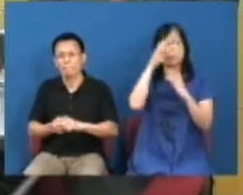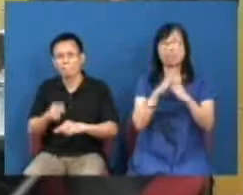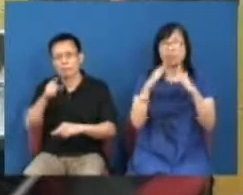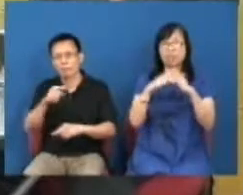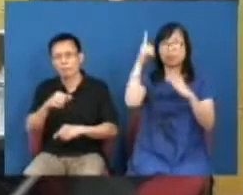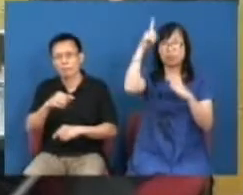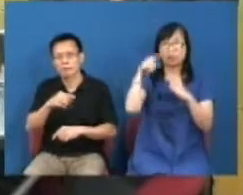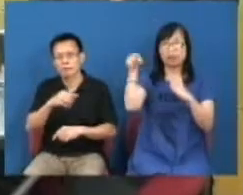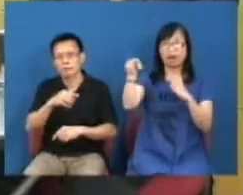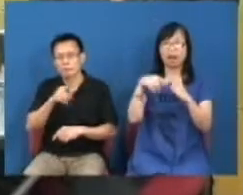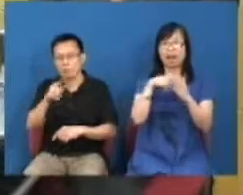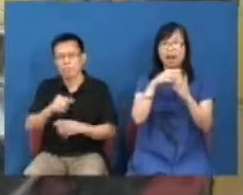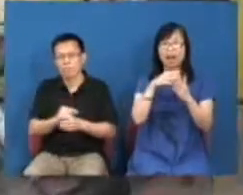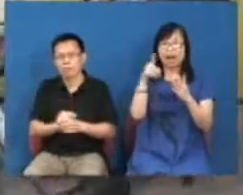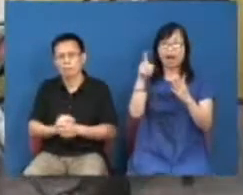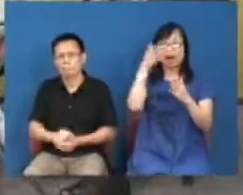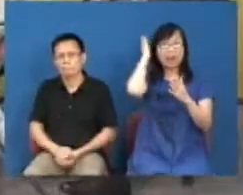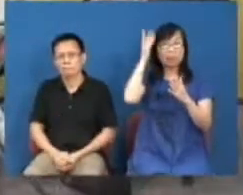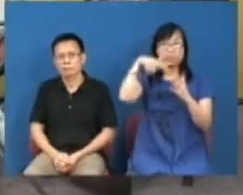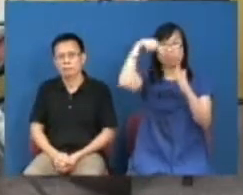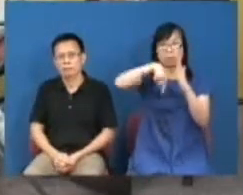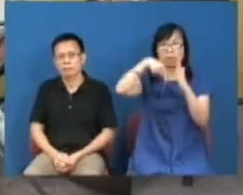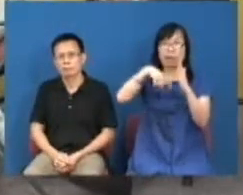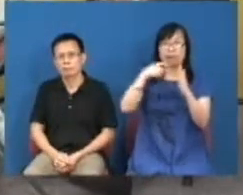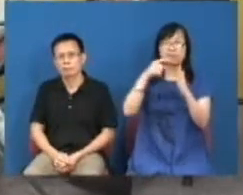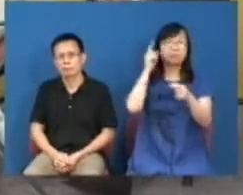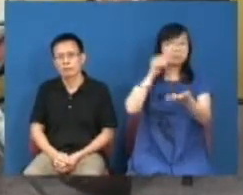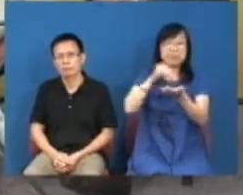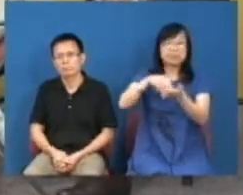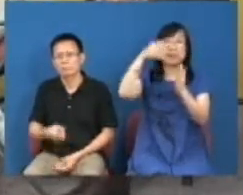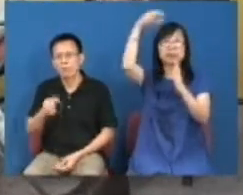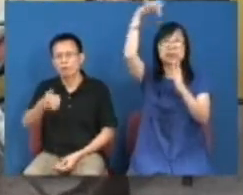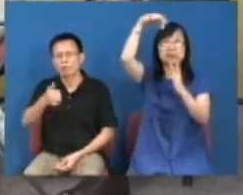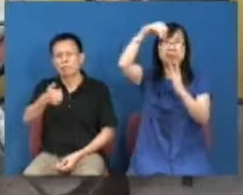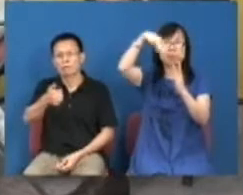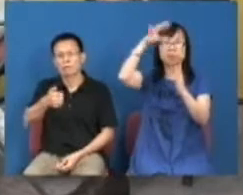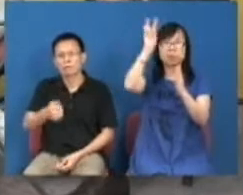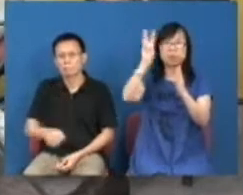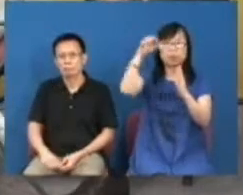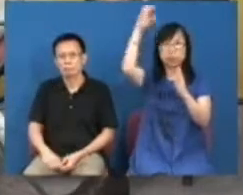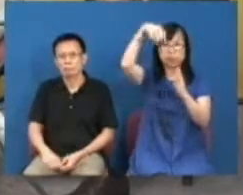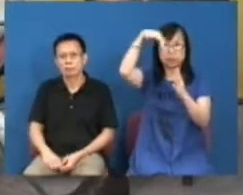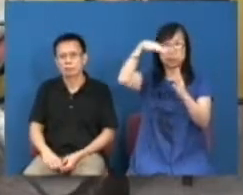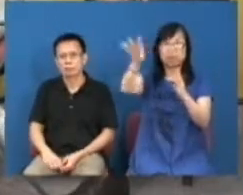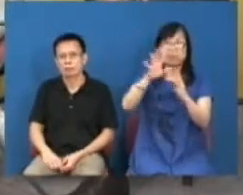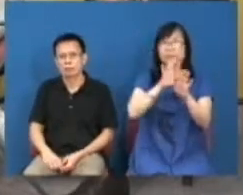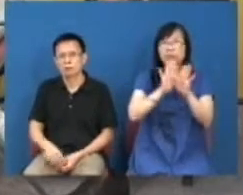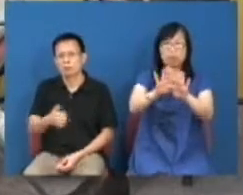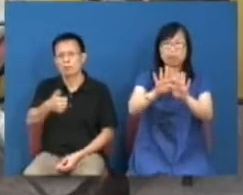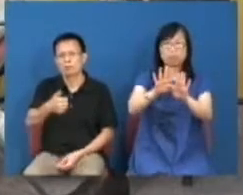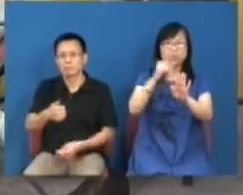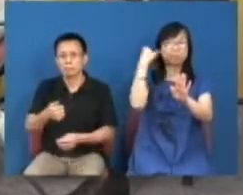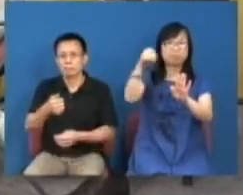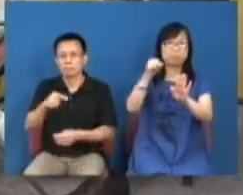上，阿蒲職師住樓下。 係啊， 咁你又話一定係我漏水落嚟你嗰度嘅，你憑咩證據？咁我又講唔肯俾開門俾你啦。 係咯，嗱